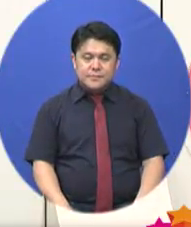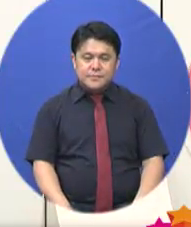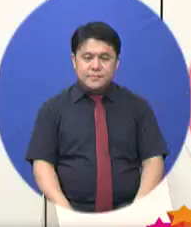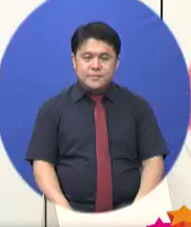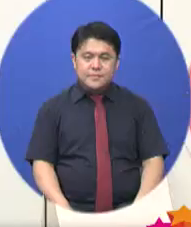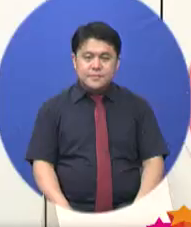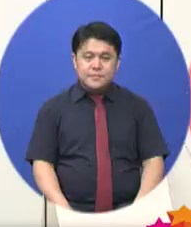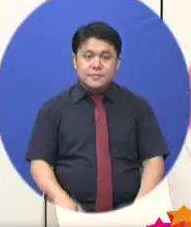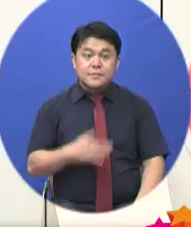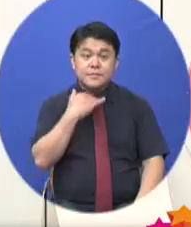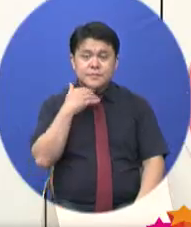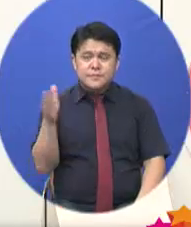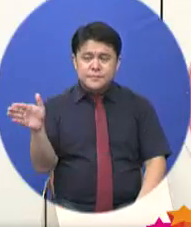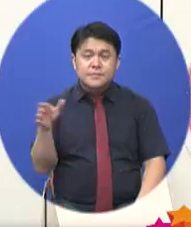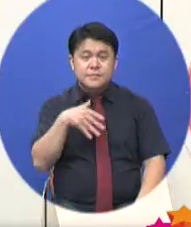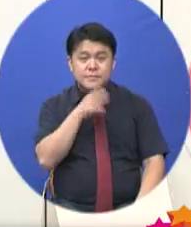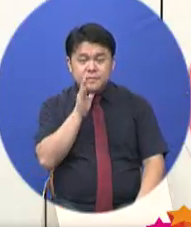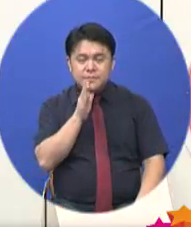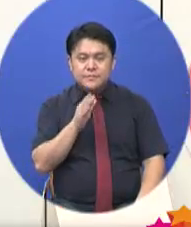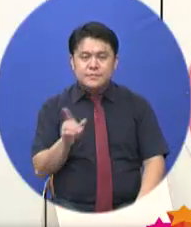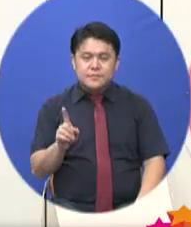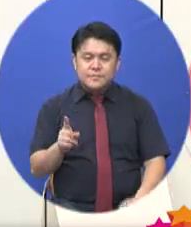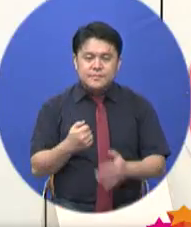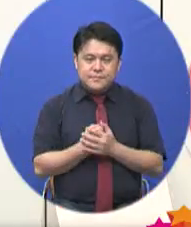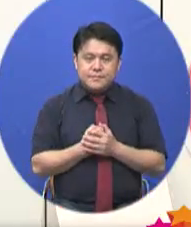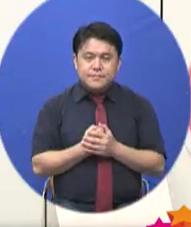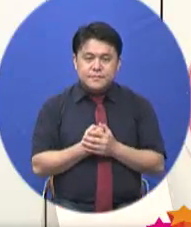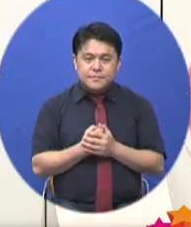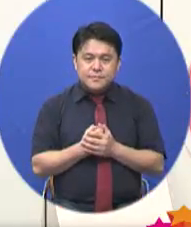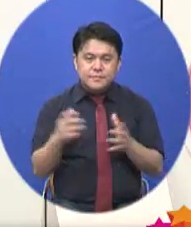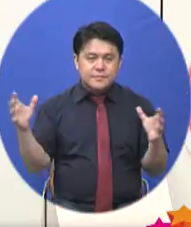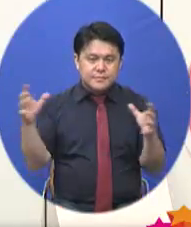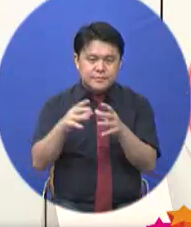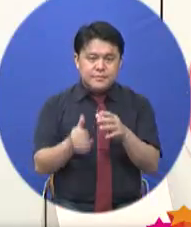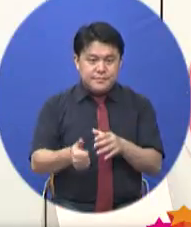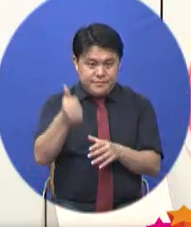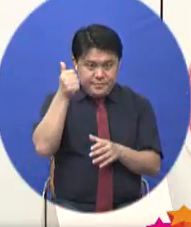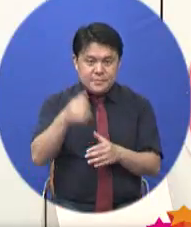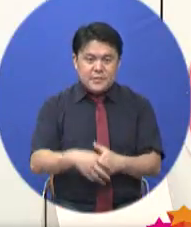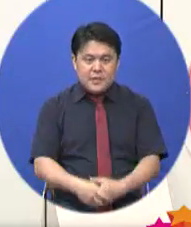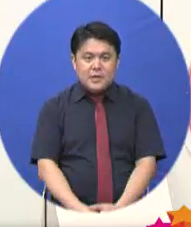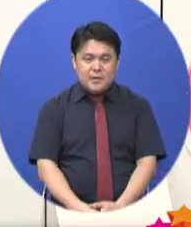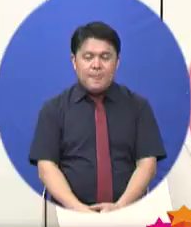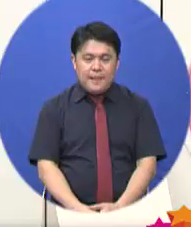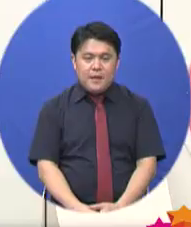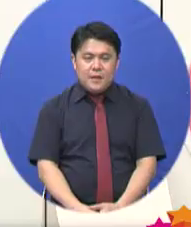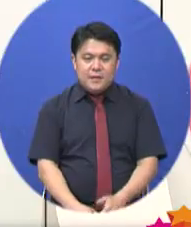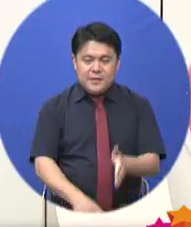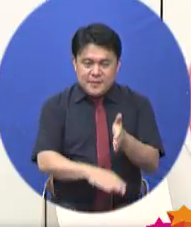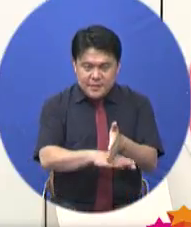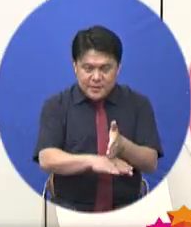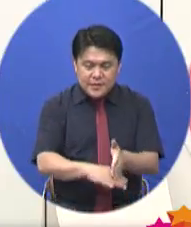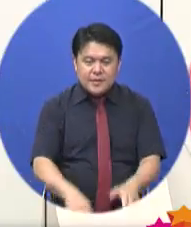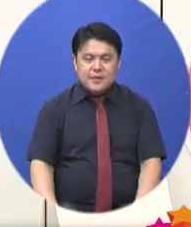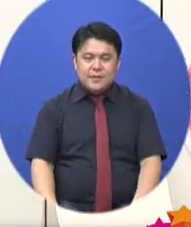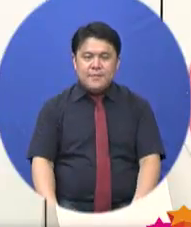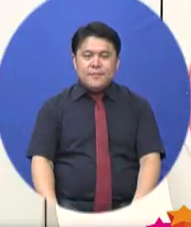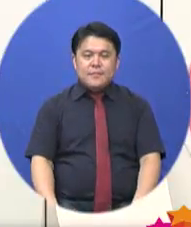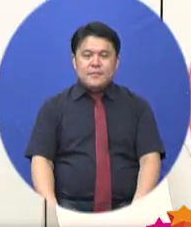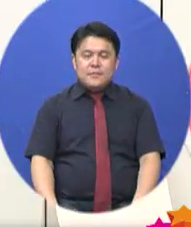네. 예. 연세도 연세시니까. 네. 되도록이면 합치시는 게 좋을 것 같아요. 네. 그러니까. 감사합니다.